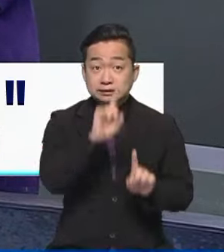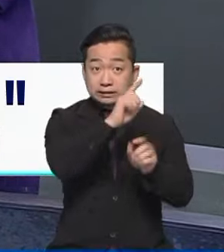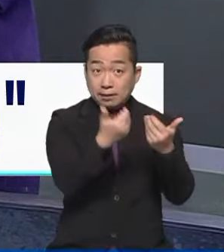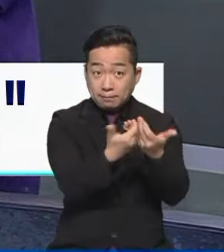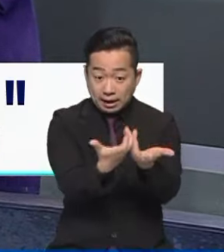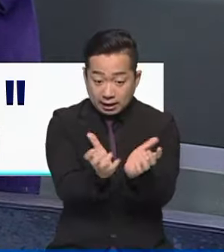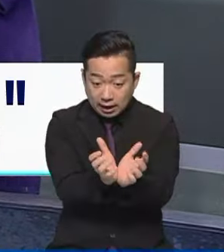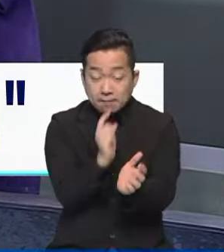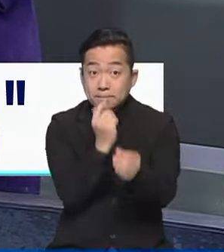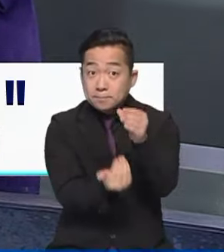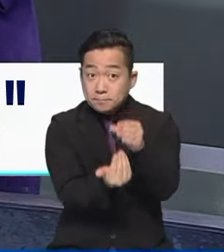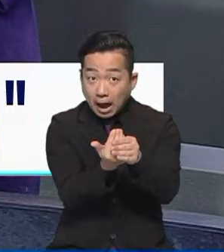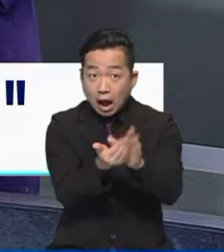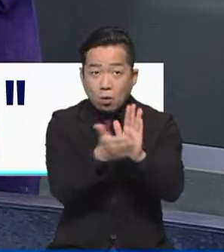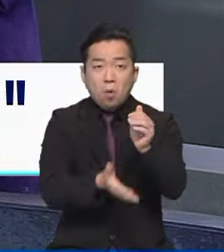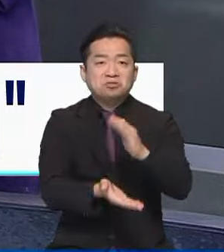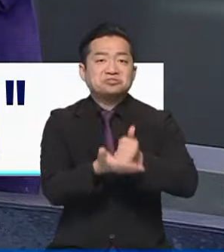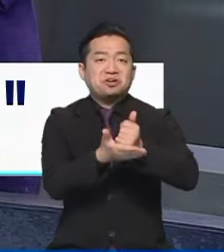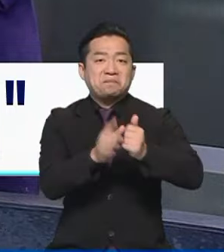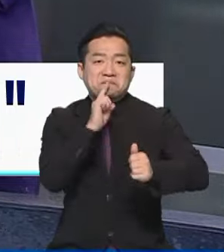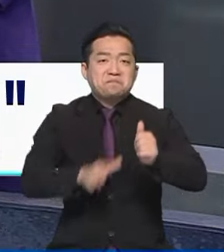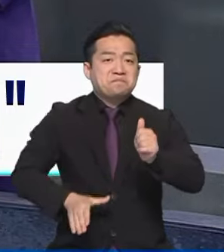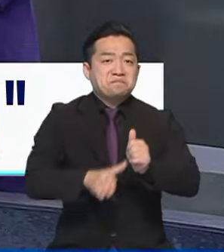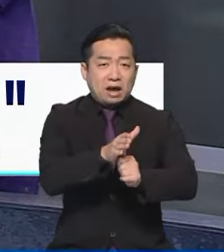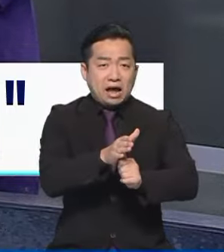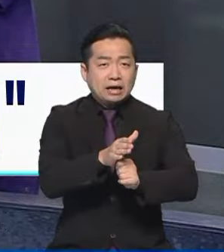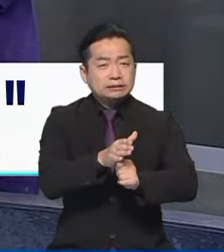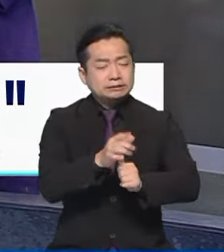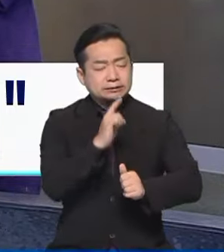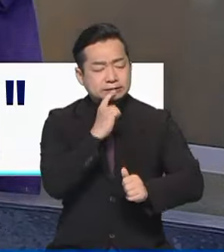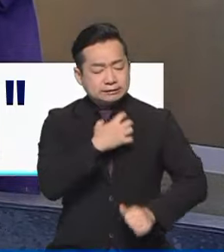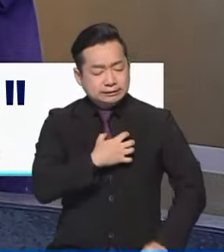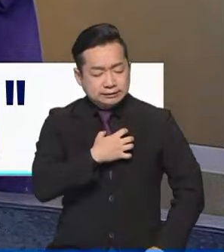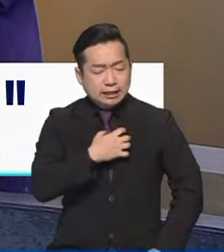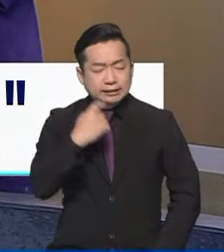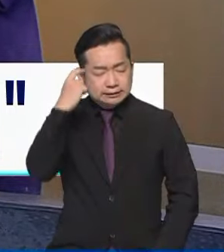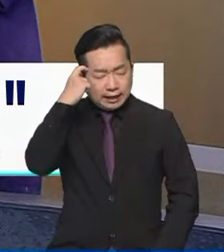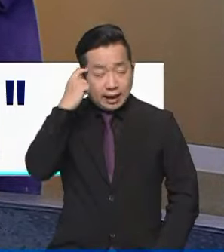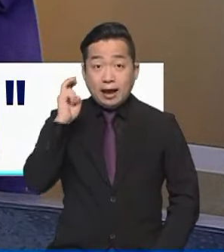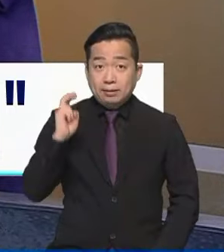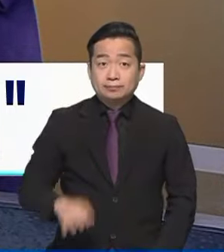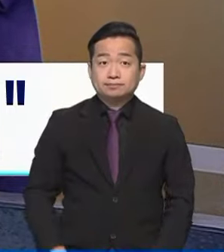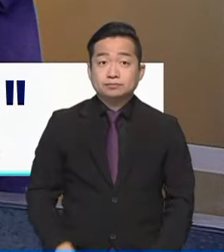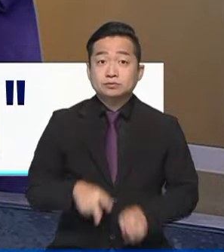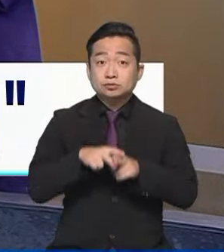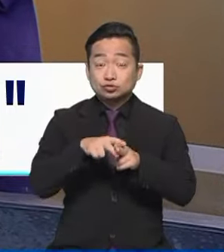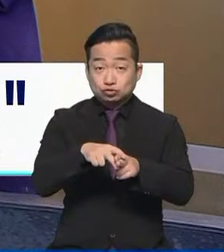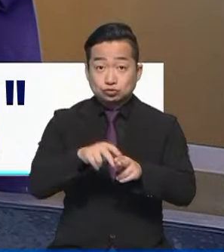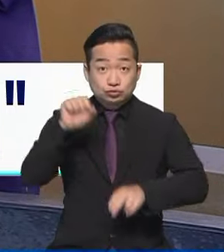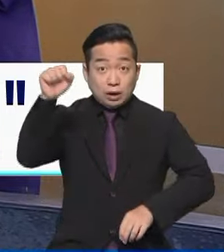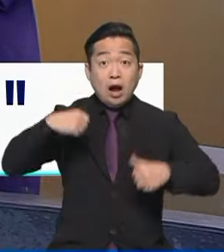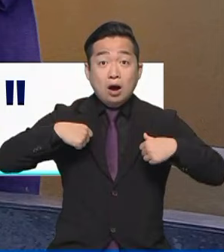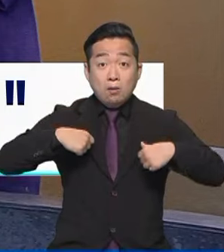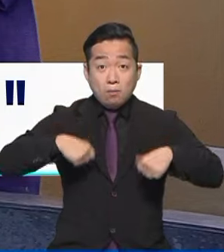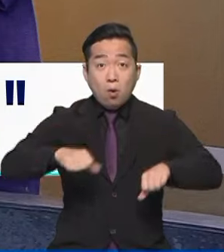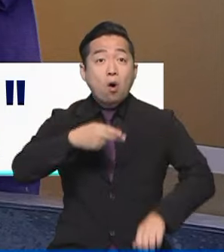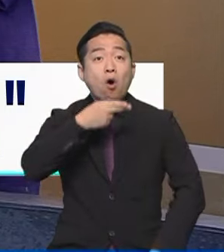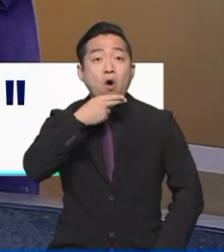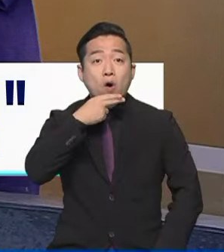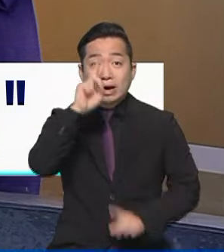비명계를 중심으로 나오는 공천 학살 우려를 의식한 걸로 보입니다. 총선 불출마를 선언했었던 이낙연